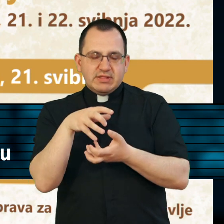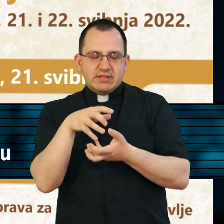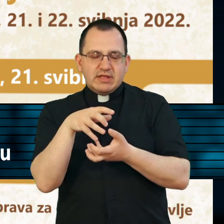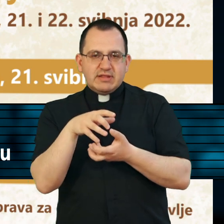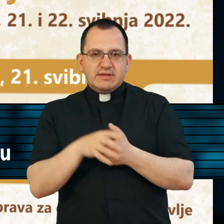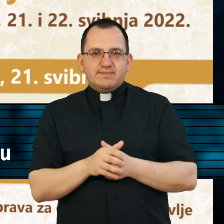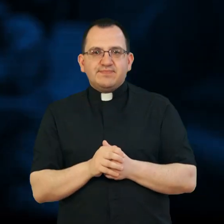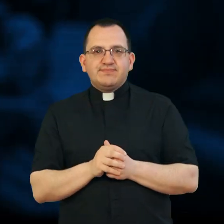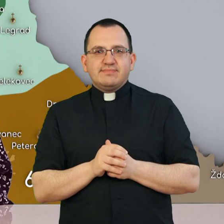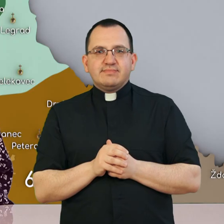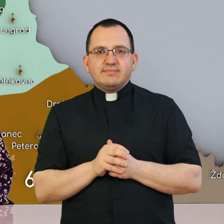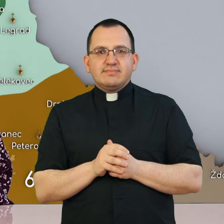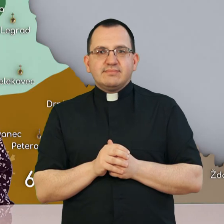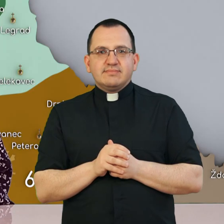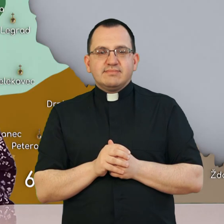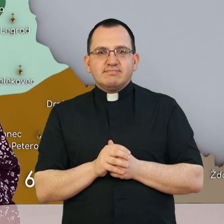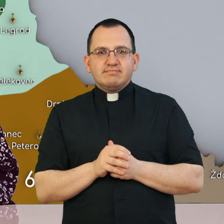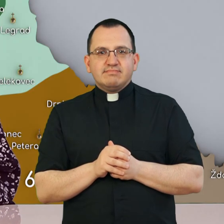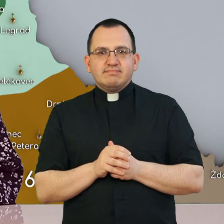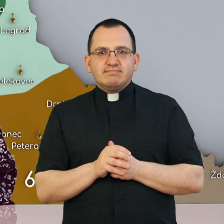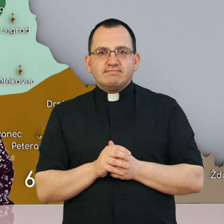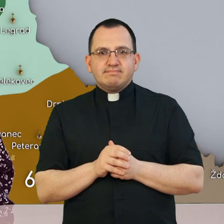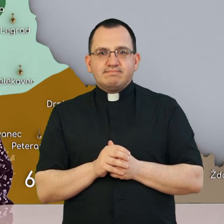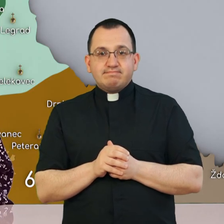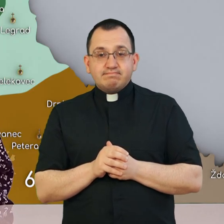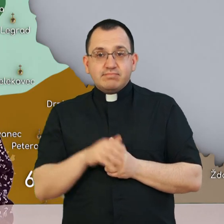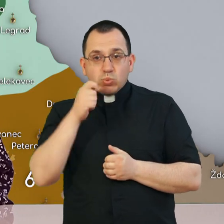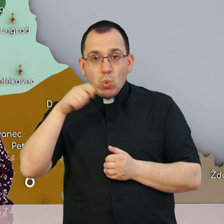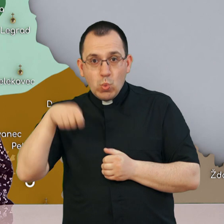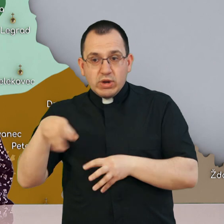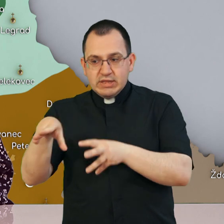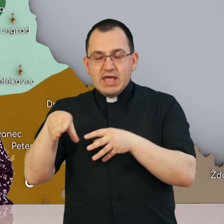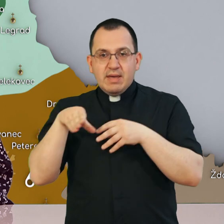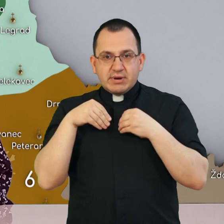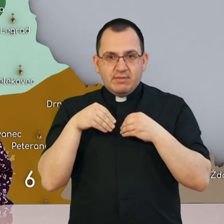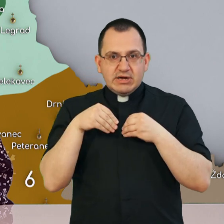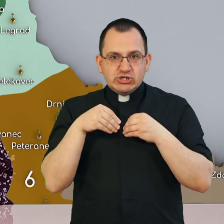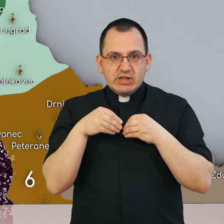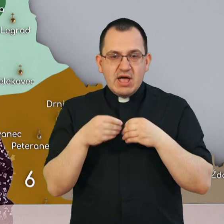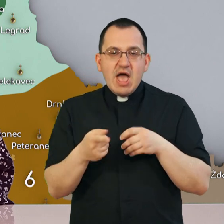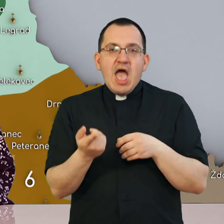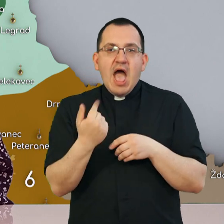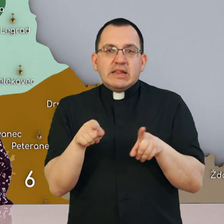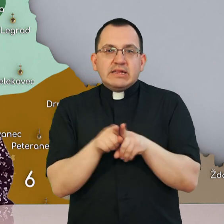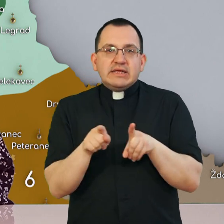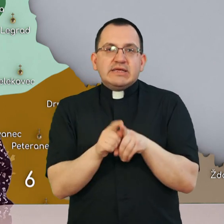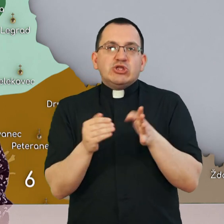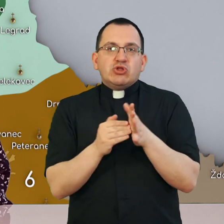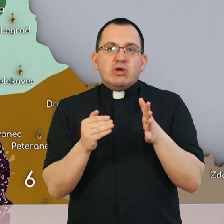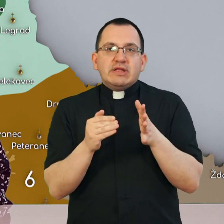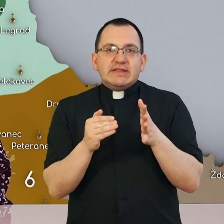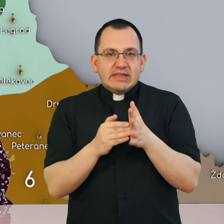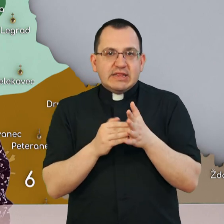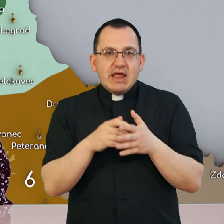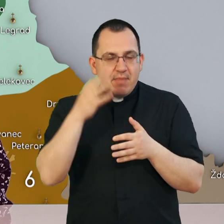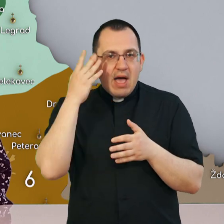22. svibnja. Osim prihvata izbjeglica iz Ukrajine, važno je da brinemo o njima materijalno,